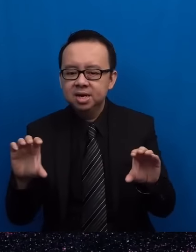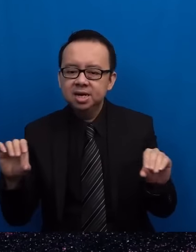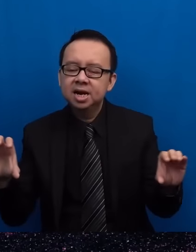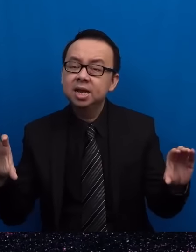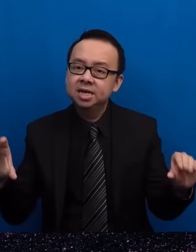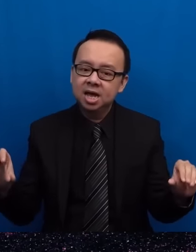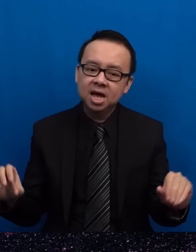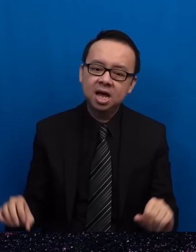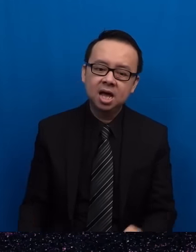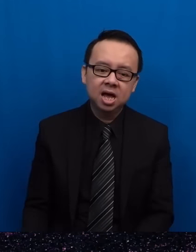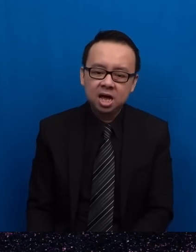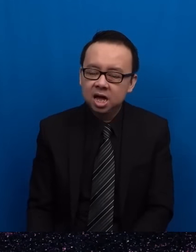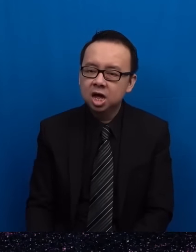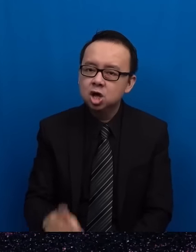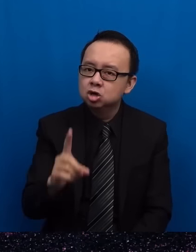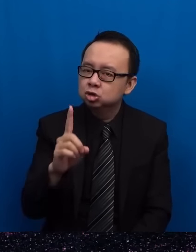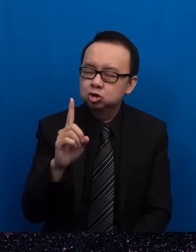sedang merendah.